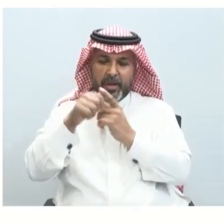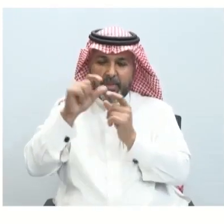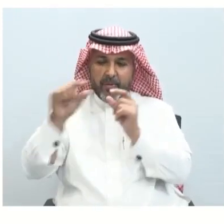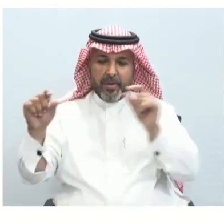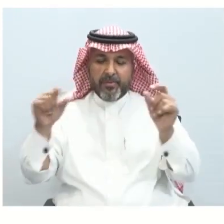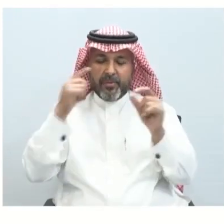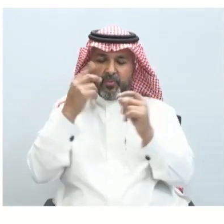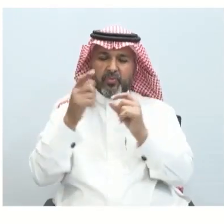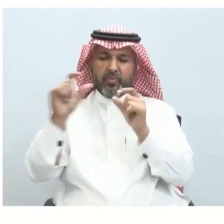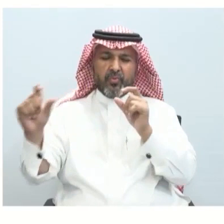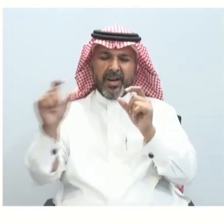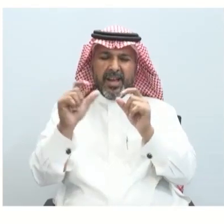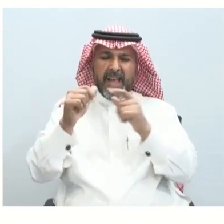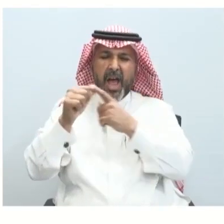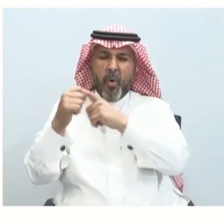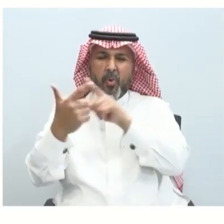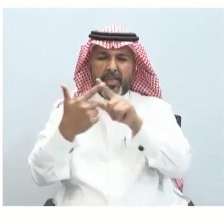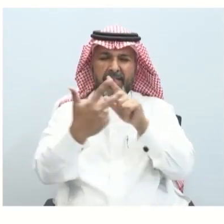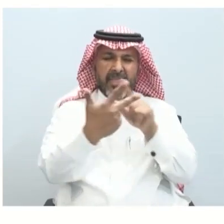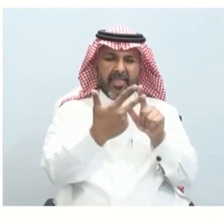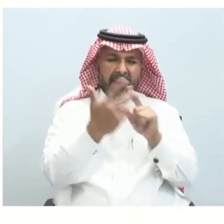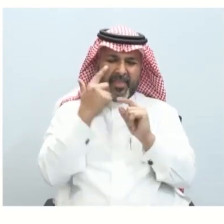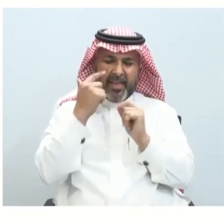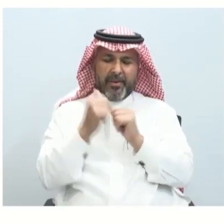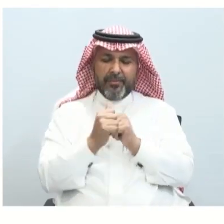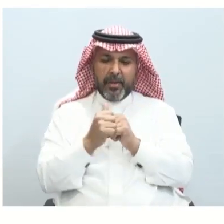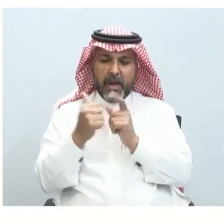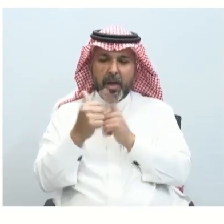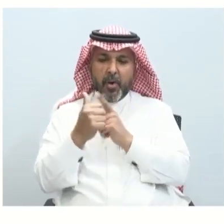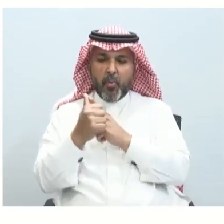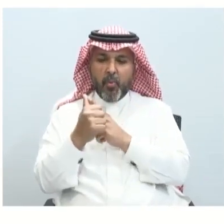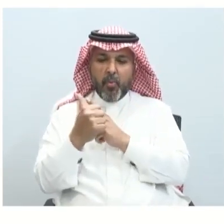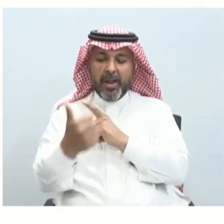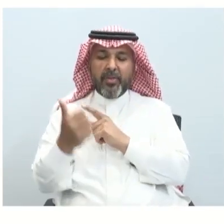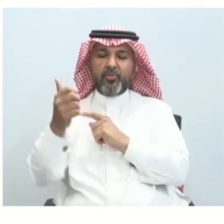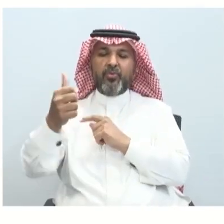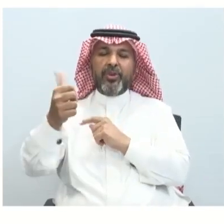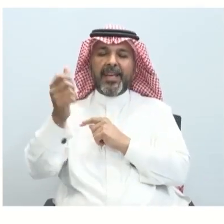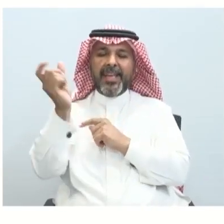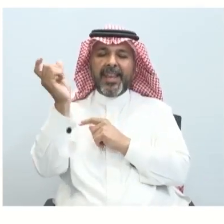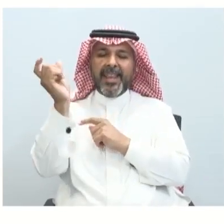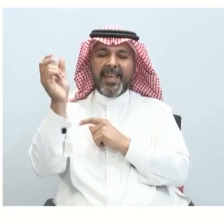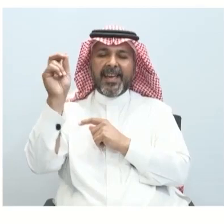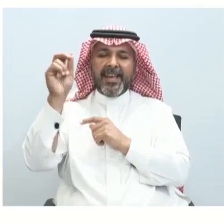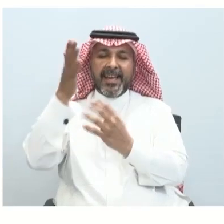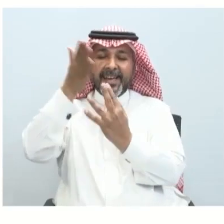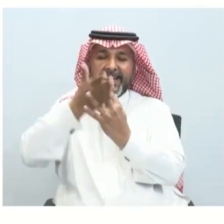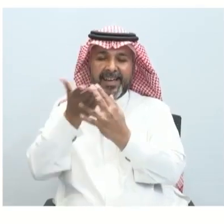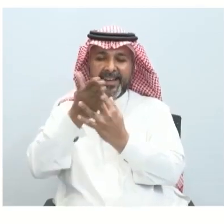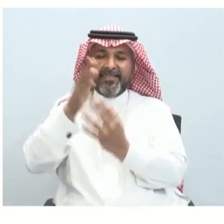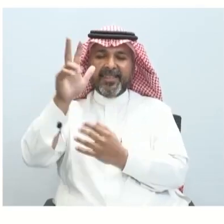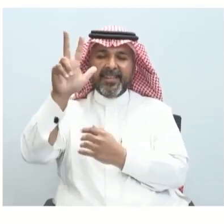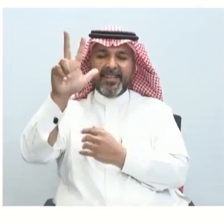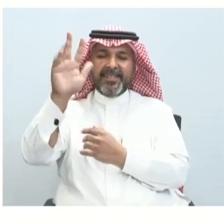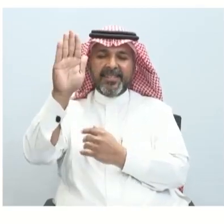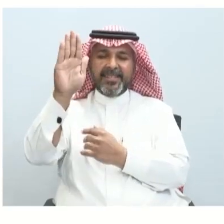عباره عن ثلاثه اطوار الطور البيني والانقسام المتساوي بالاضافه الى انقسام السيتوبلازم ايضا هو